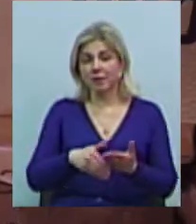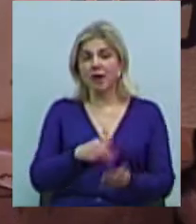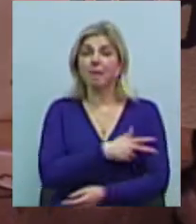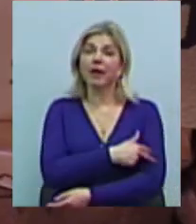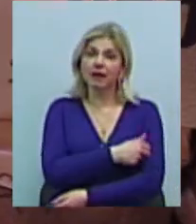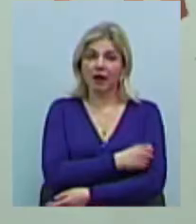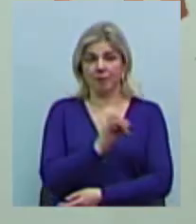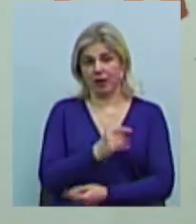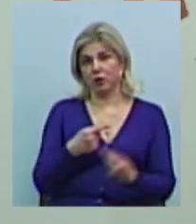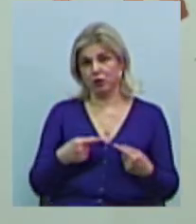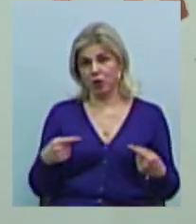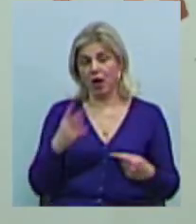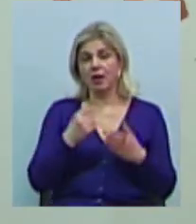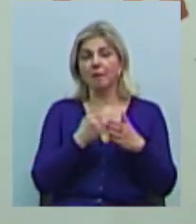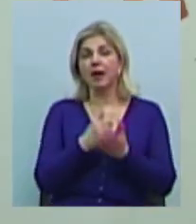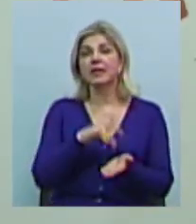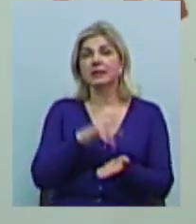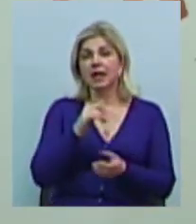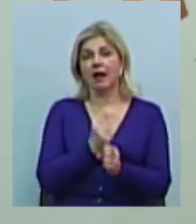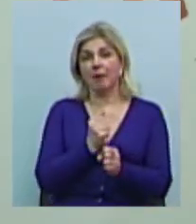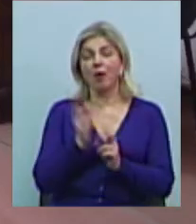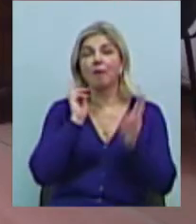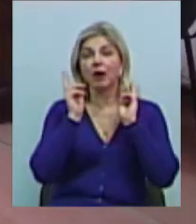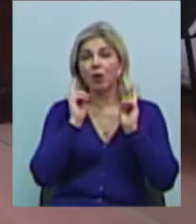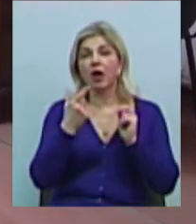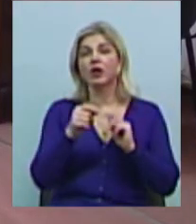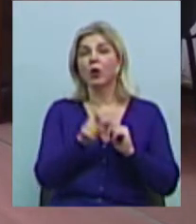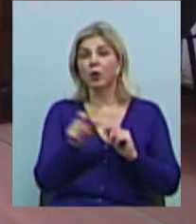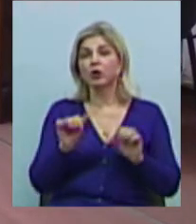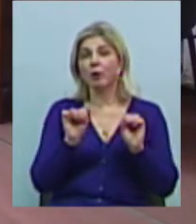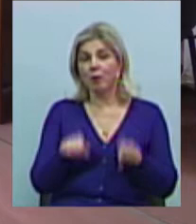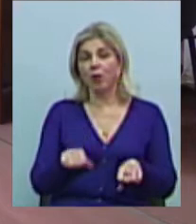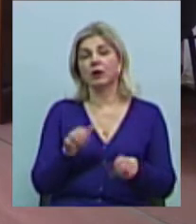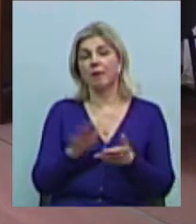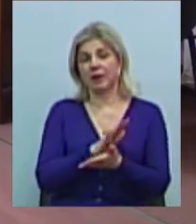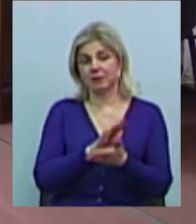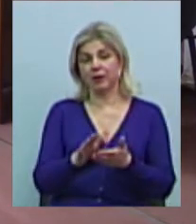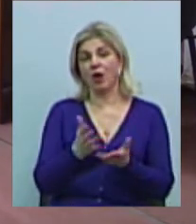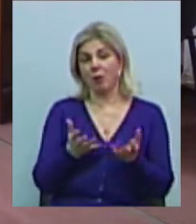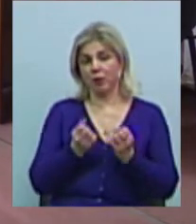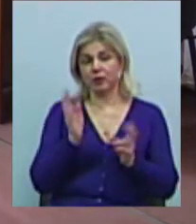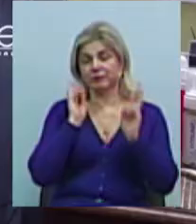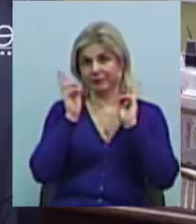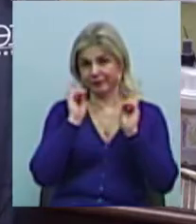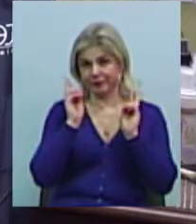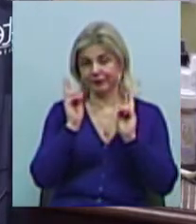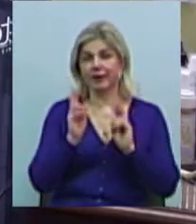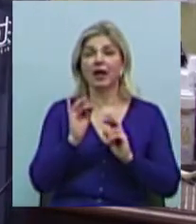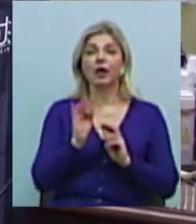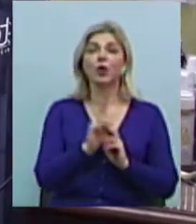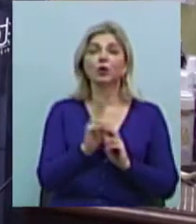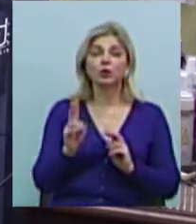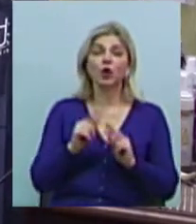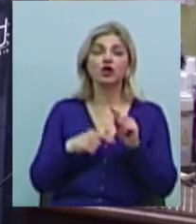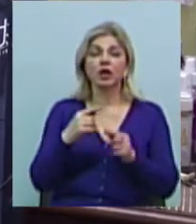медикаментами тощо. На базі центру працює перукарня, де люди з інвалідністю мають змогу безкоштовно отримати перукарські послуги. А до тих, хто через